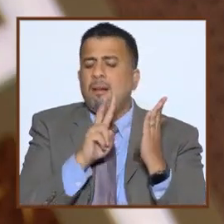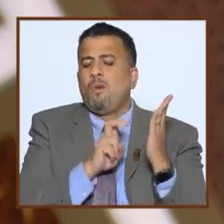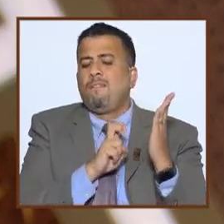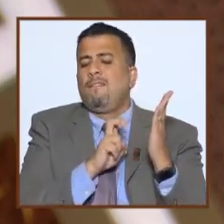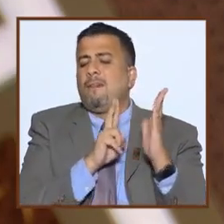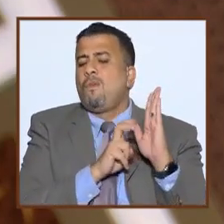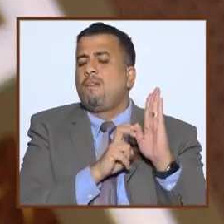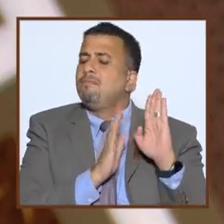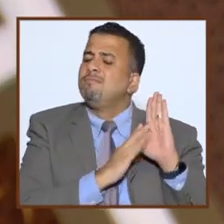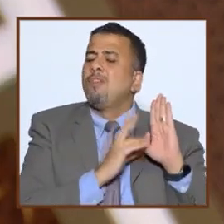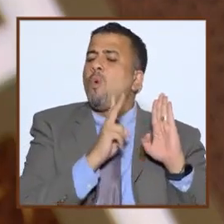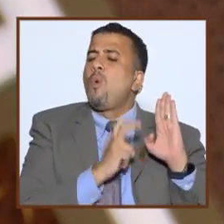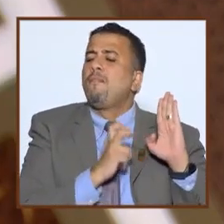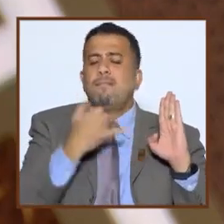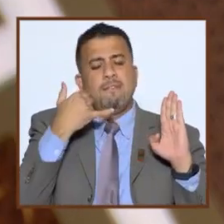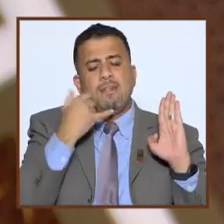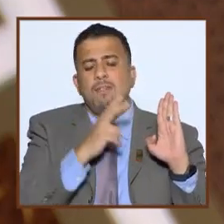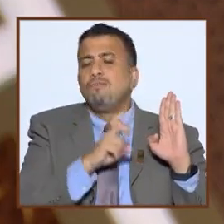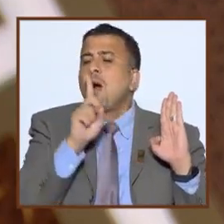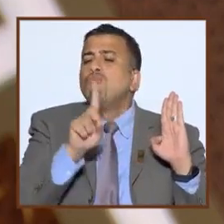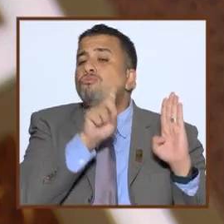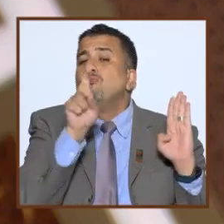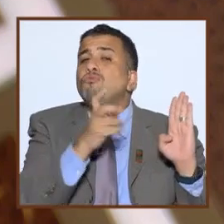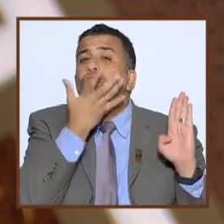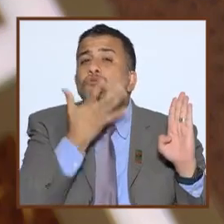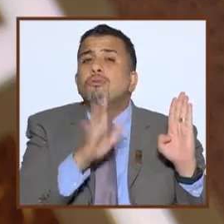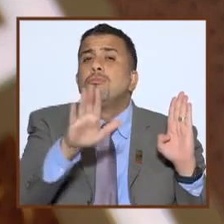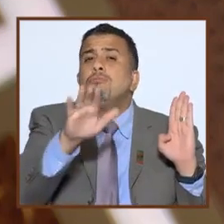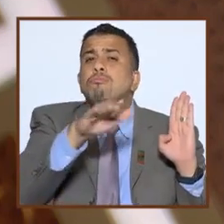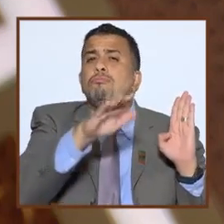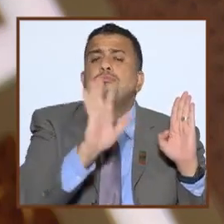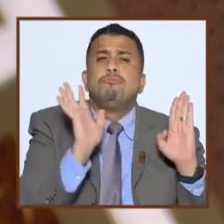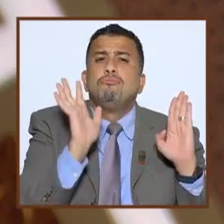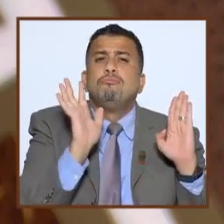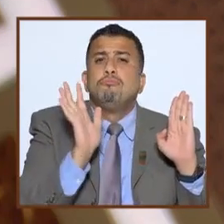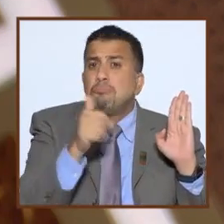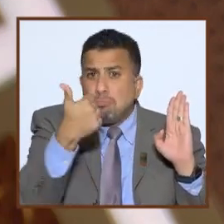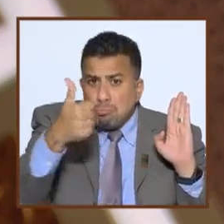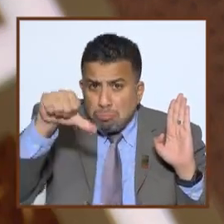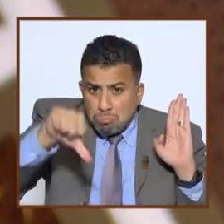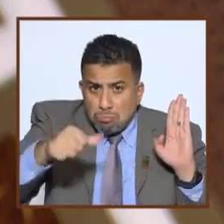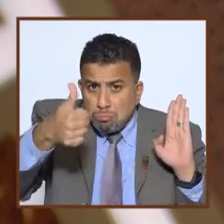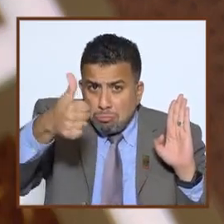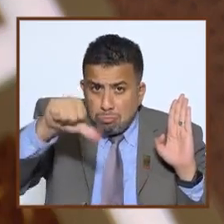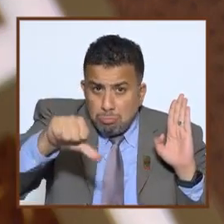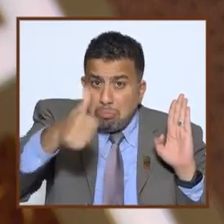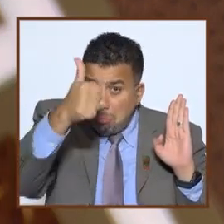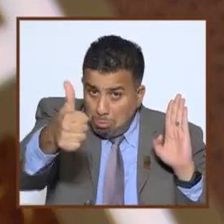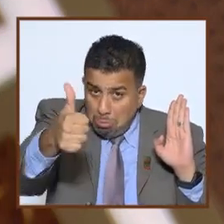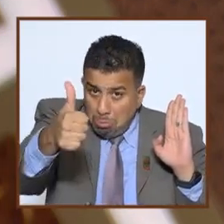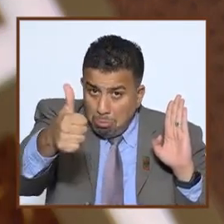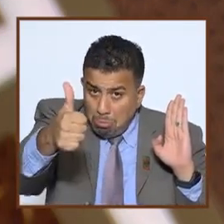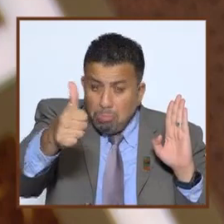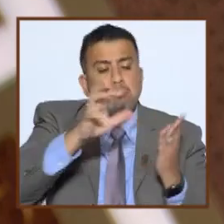حتى تتثبتون من اهل العلم انتم تملكونه تحذفينه مباشره اما اذا خرجت